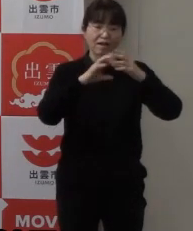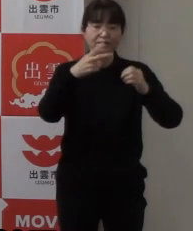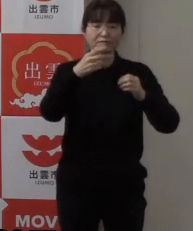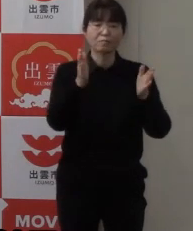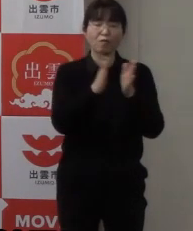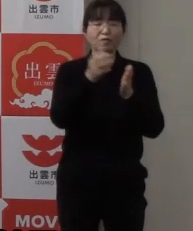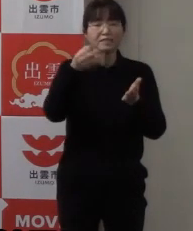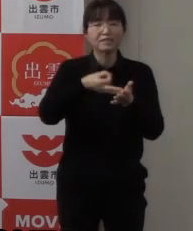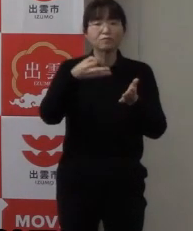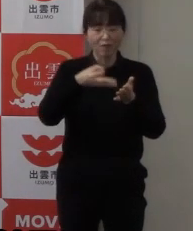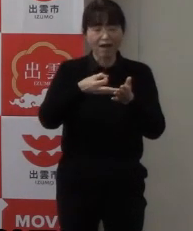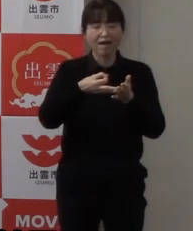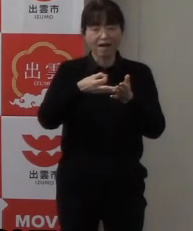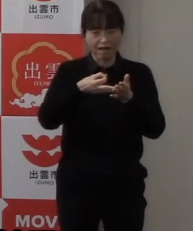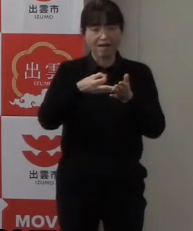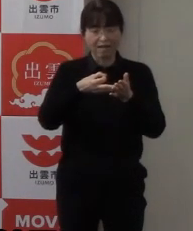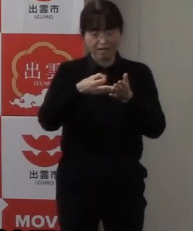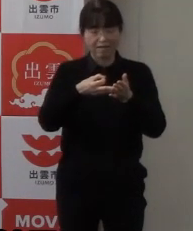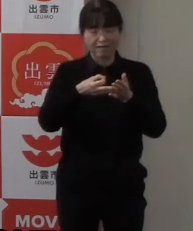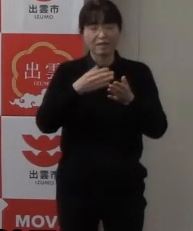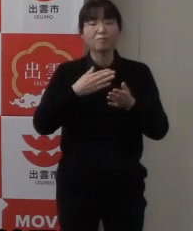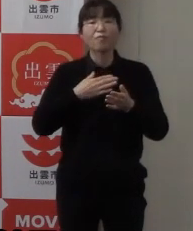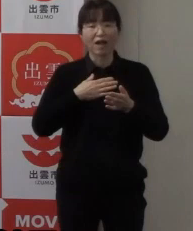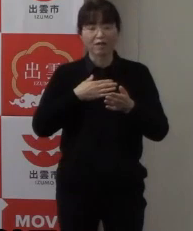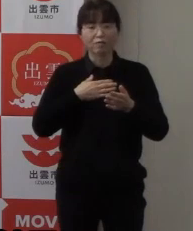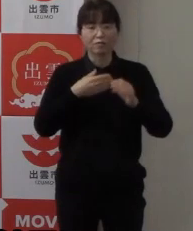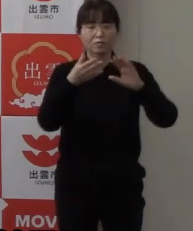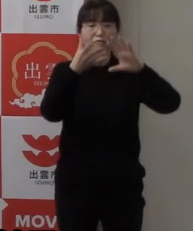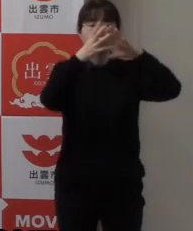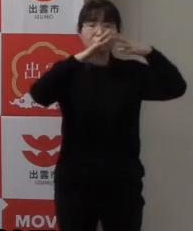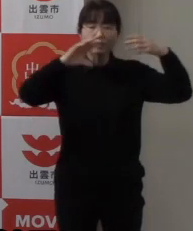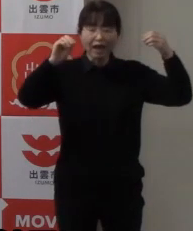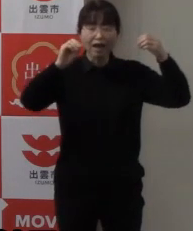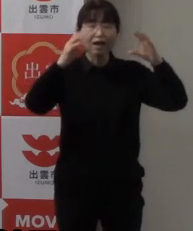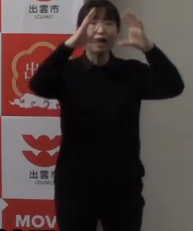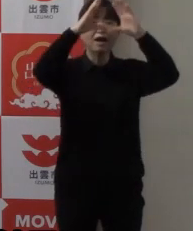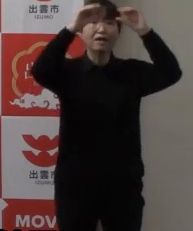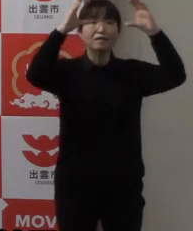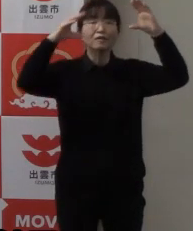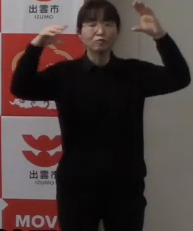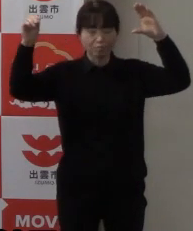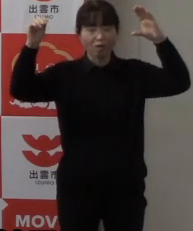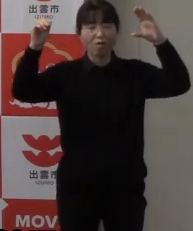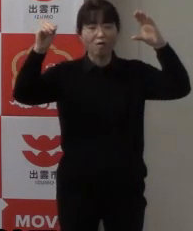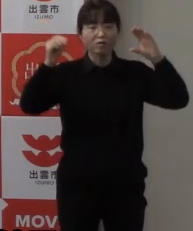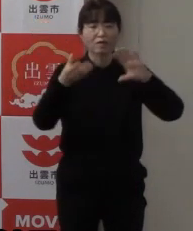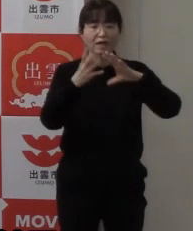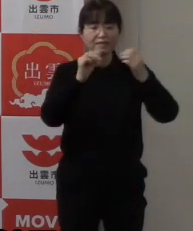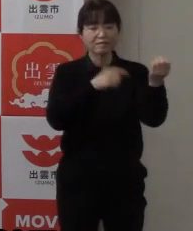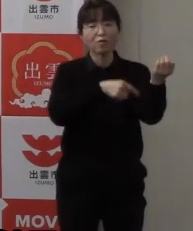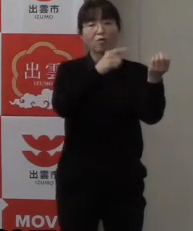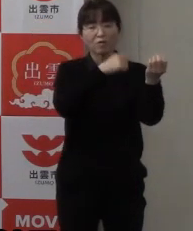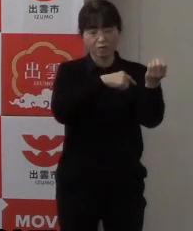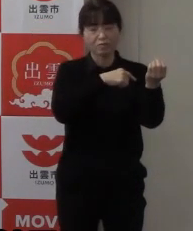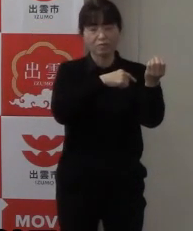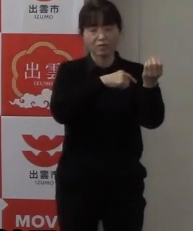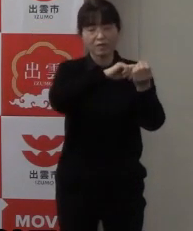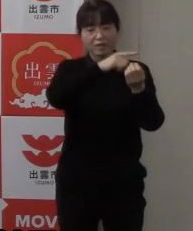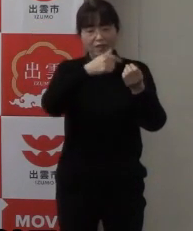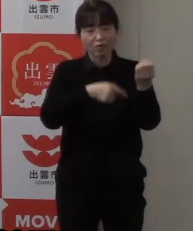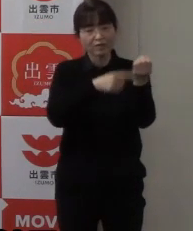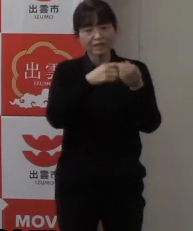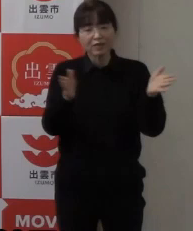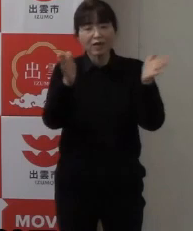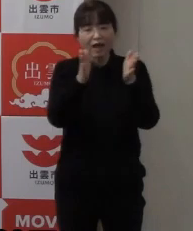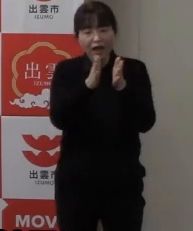神話にも通じるこう綱や雲をモチーフとしてですね、出雲力の持つあらゆる力を結集した